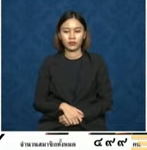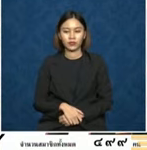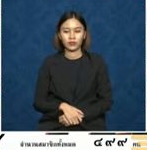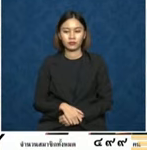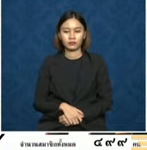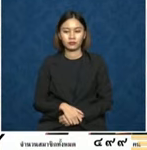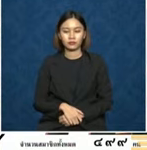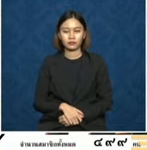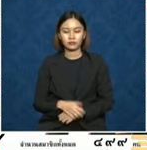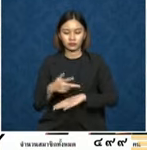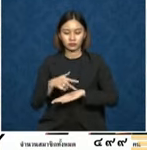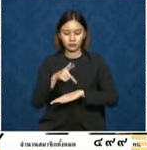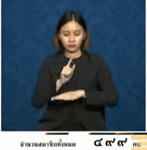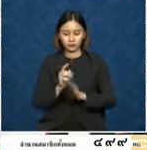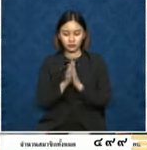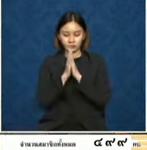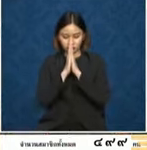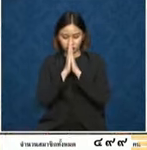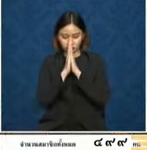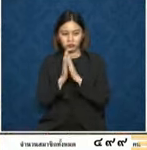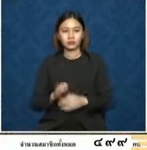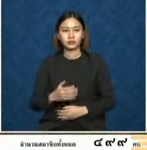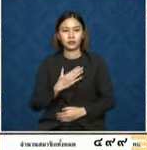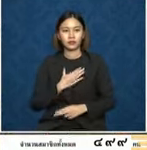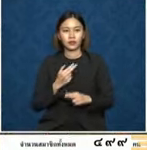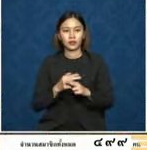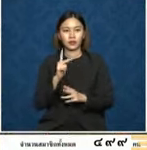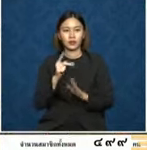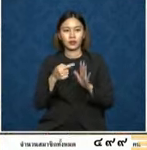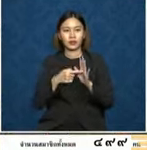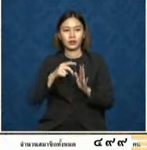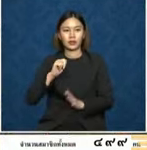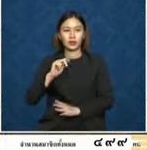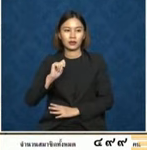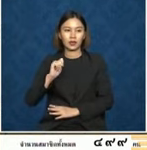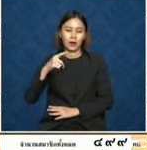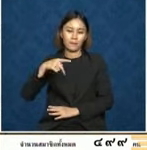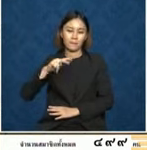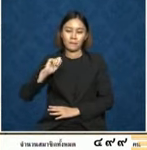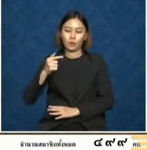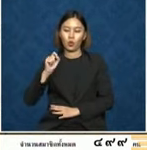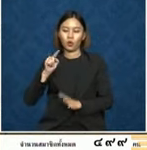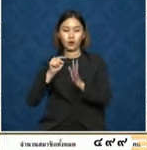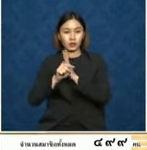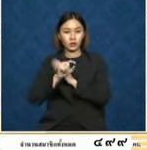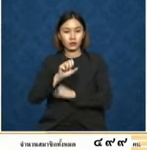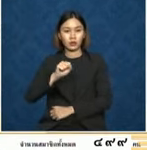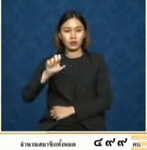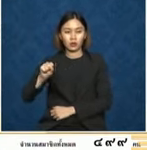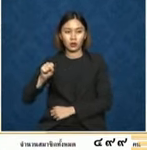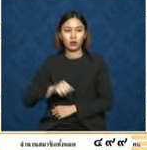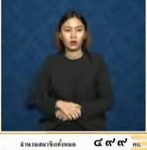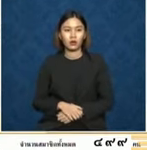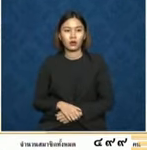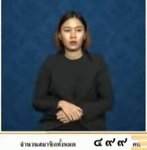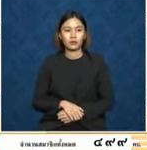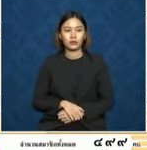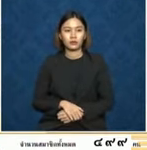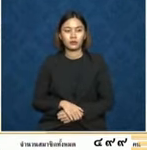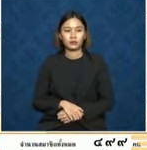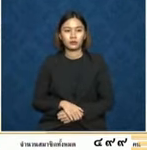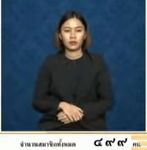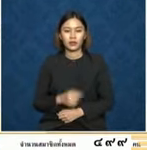ครับกับเรียนท่านประธานสภาที่เคารพครับผมกันตพลดวงอมพรครับสมาชิกสภาผู้แทนราษฎรเขตพญาไทดิน